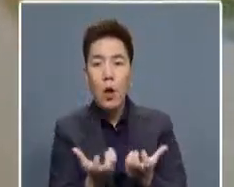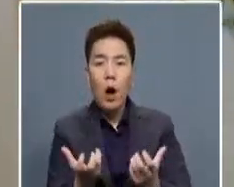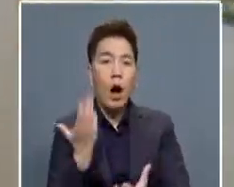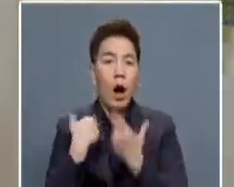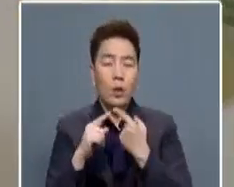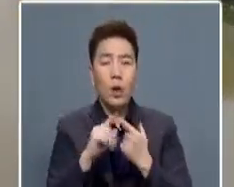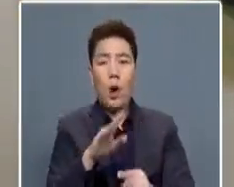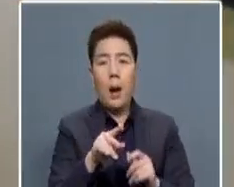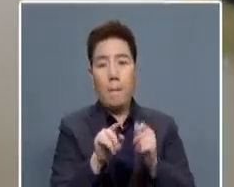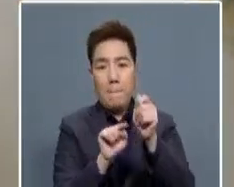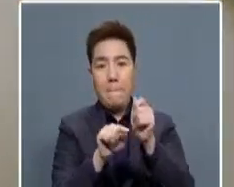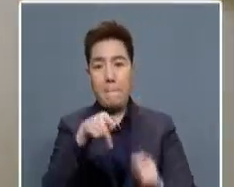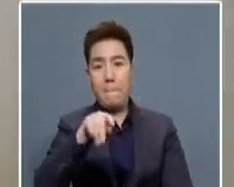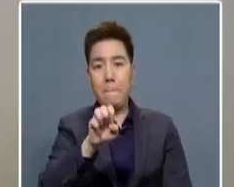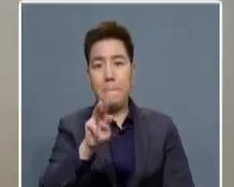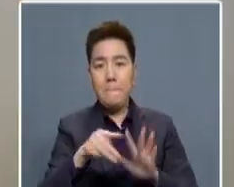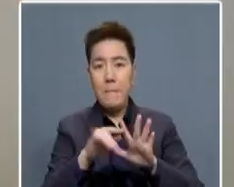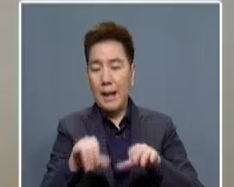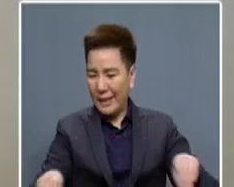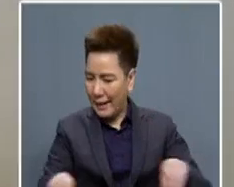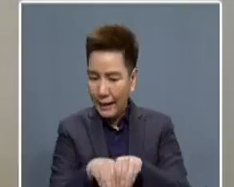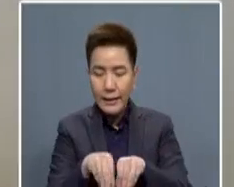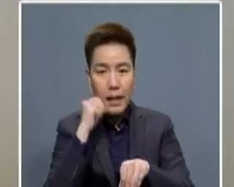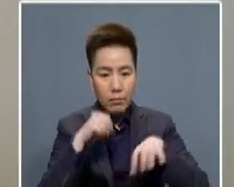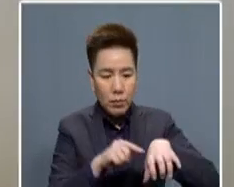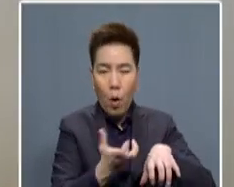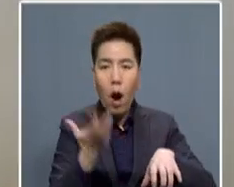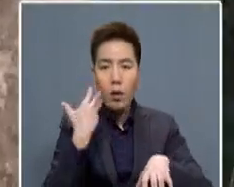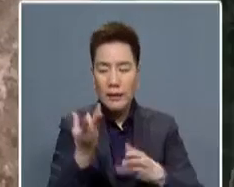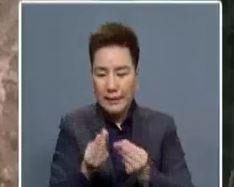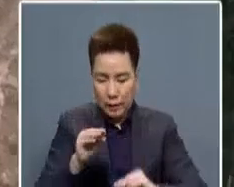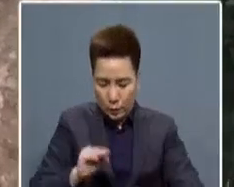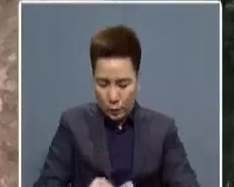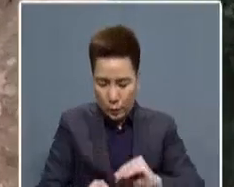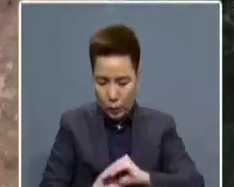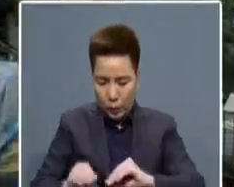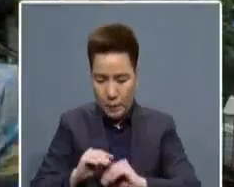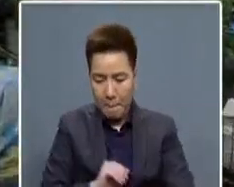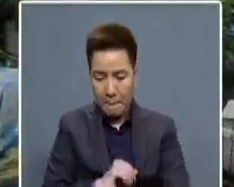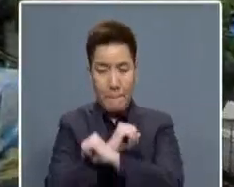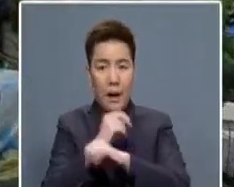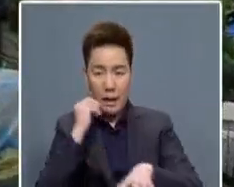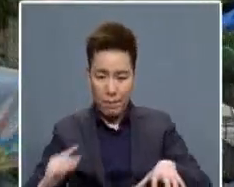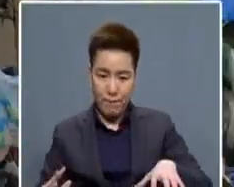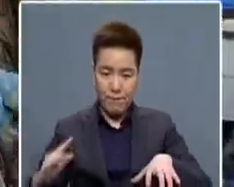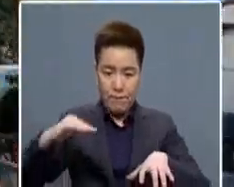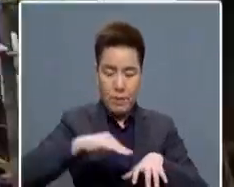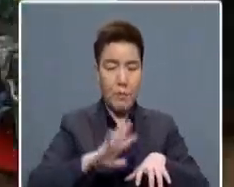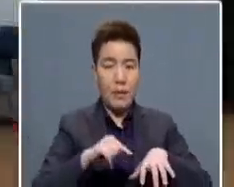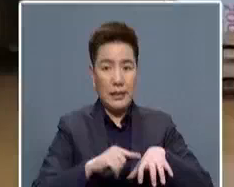แห่งชาติพิมายอยู่ติดกับลำน้ำมูลเนี่ยเจ้าหน้าที่ต้องนำกระสอบทรายมาวางกั้นเพื่อป้องกันนะครับไม่ให้